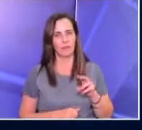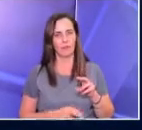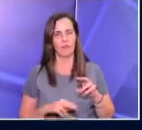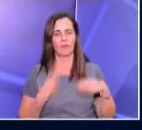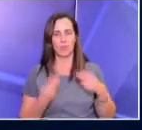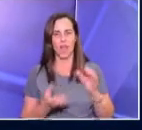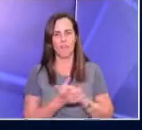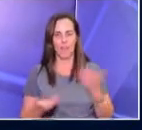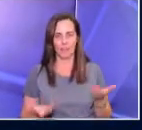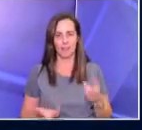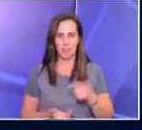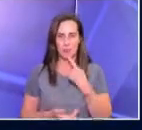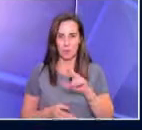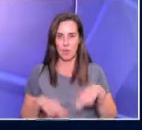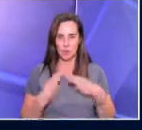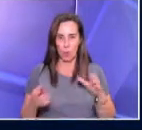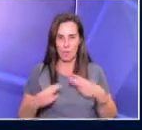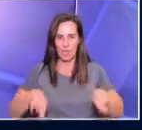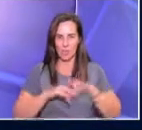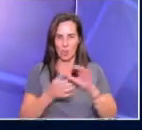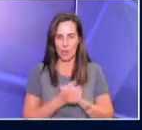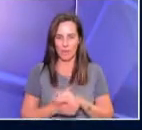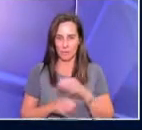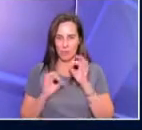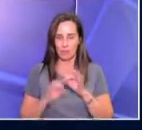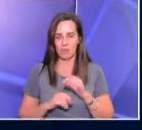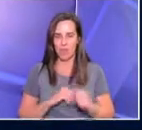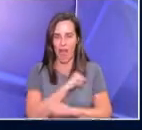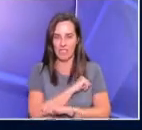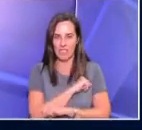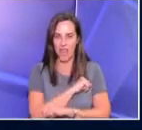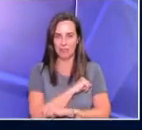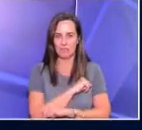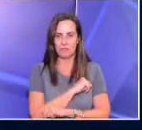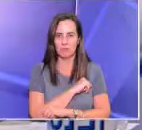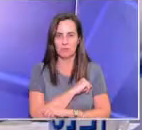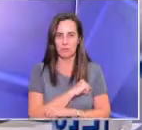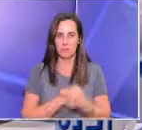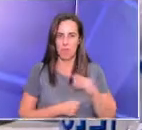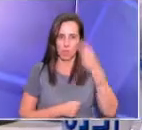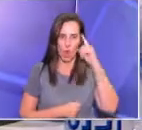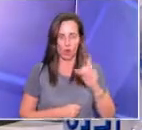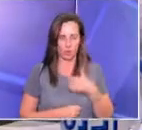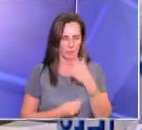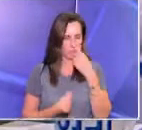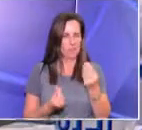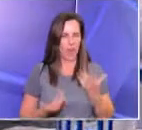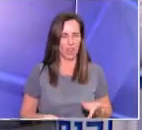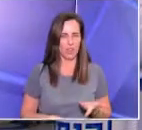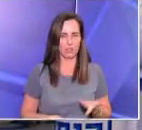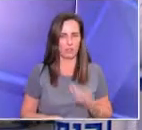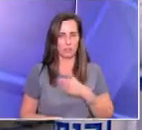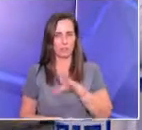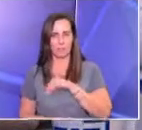הכי גדול. זהו, זה מה שאתה אומר? כן. סגור? סגן שלו. זה הדיל? תשמע, אני לא יודע, אני יכול להעריך. אני